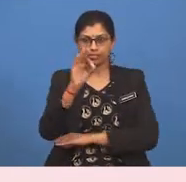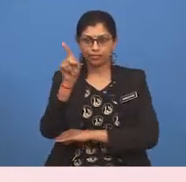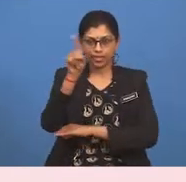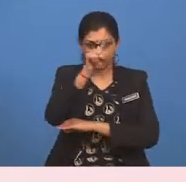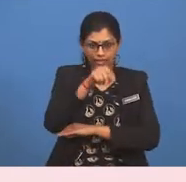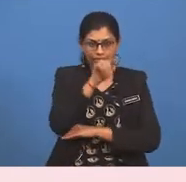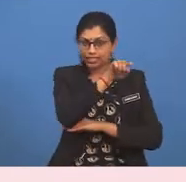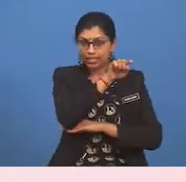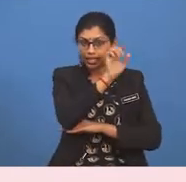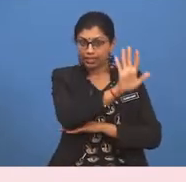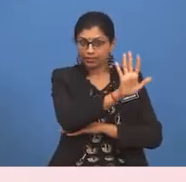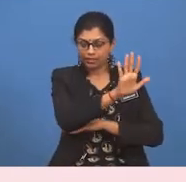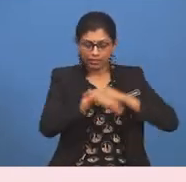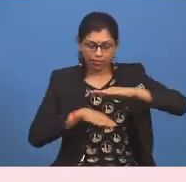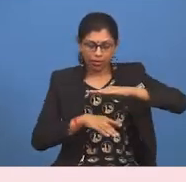9/5.